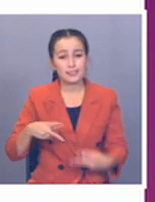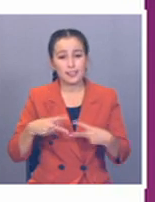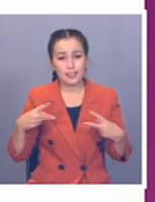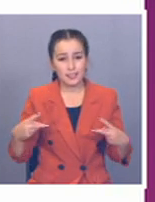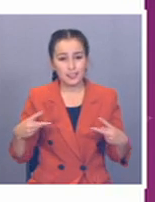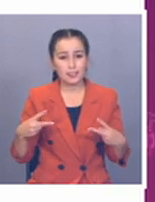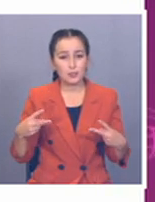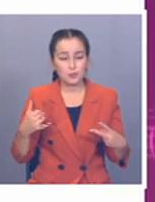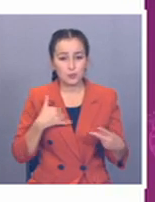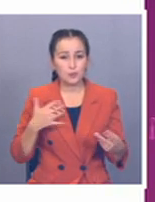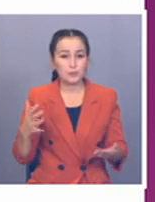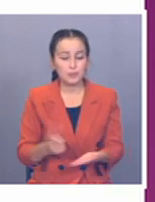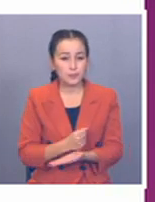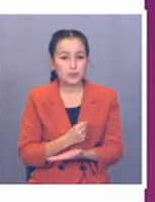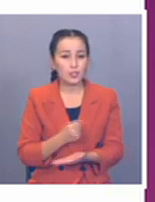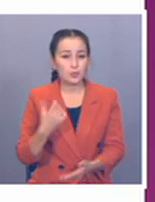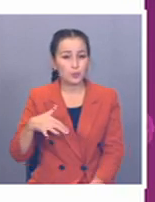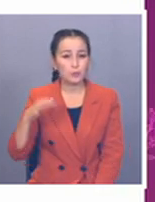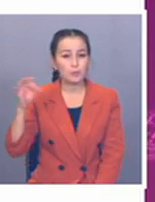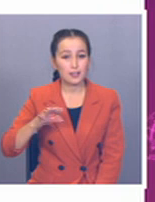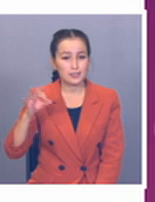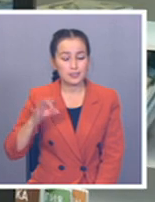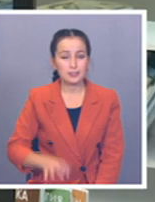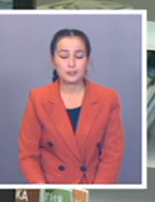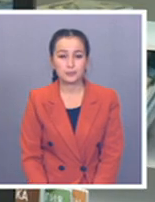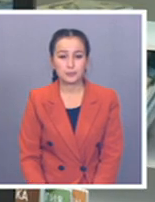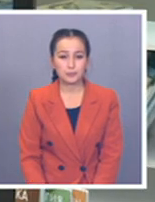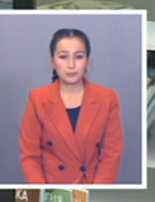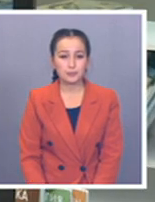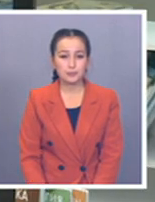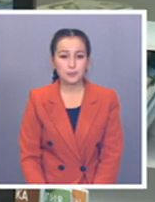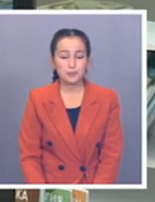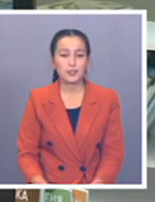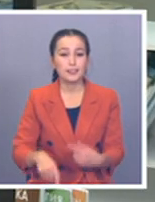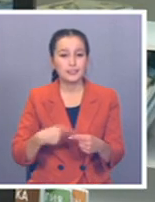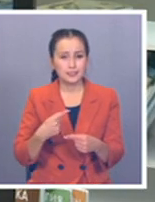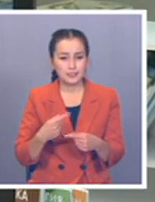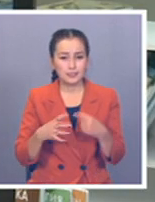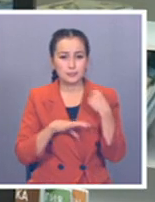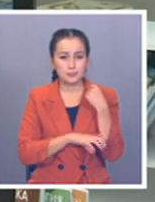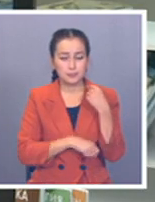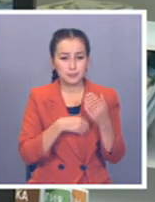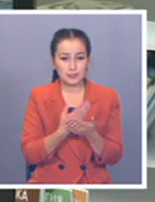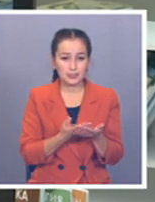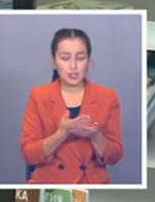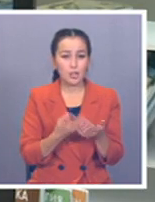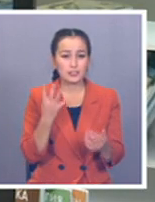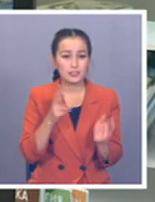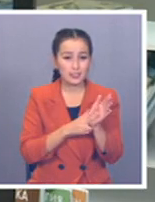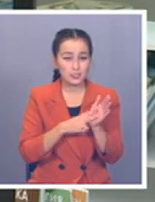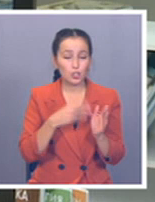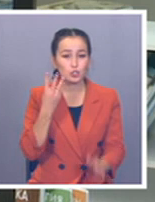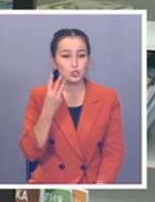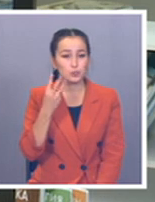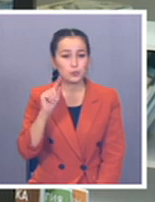орында біз бұл жерде жауабын 50% екенін көреміз. Және де соңғы төртінші мысал, 8-дің